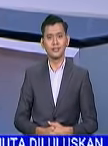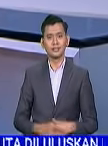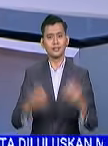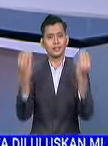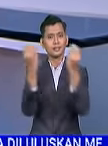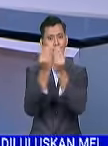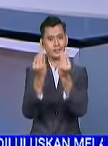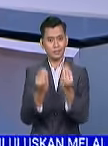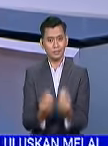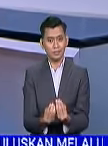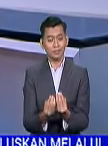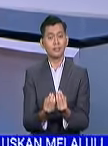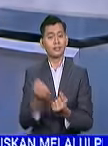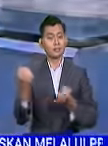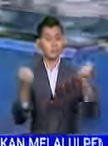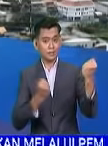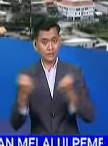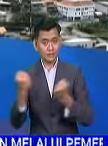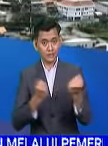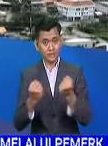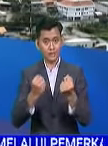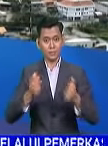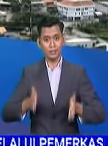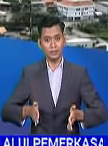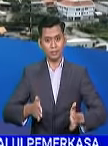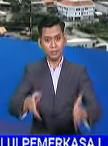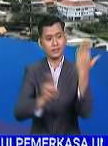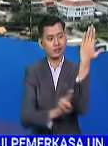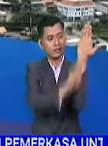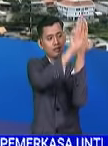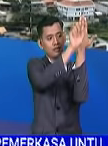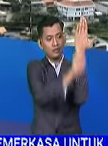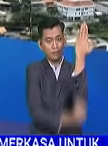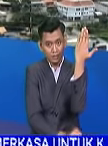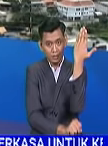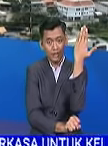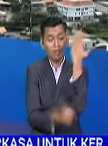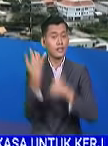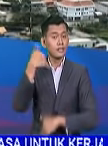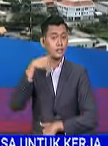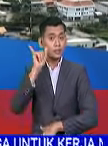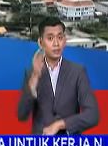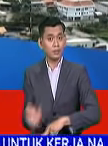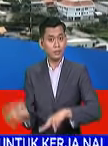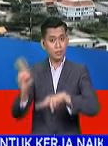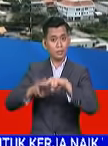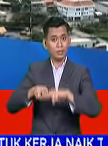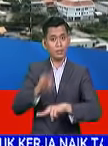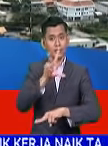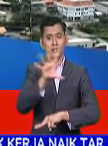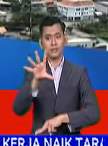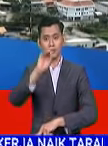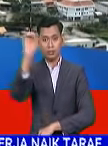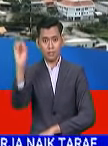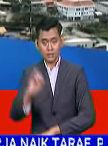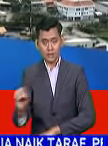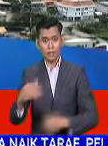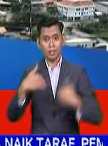Jumlah kenderaan masuk ke utara menerusi lebuh raya utara selatan Plus setakat semalam meningkat 35%, iaitu